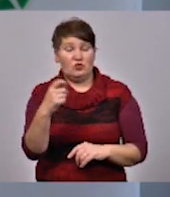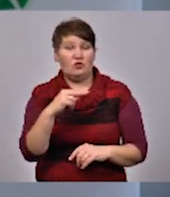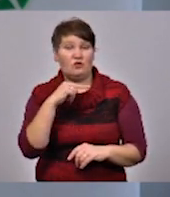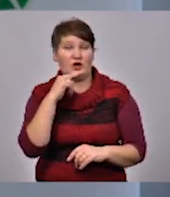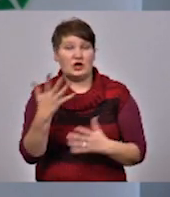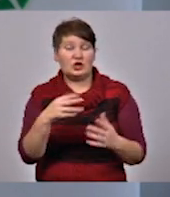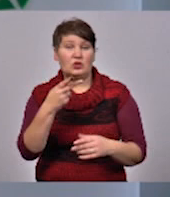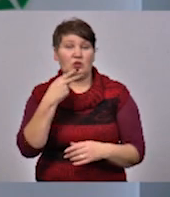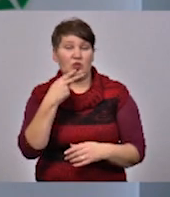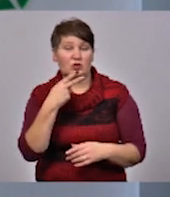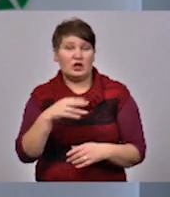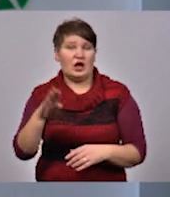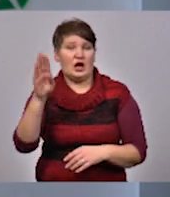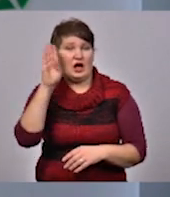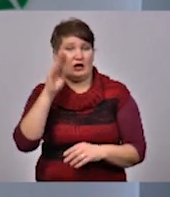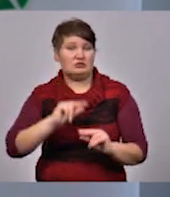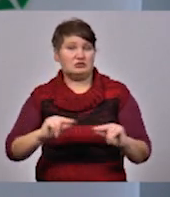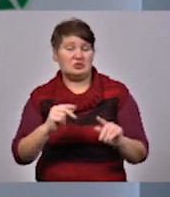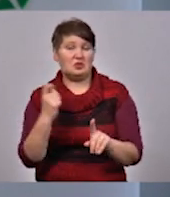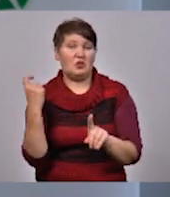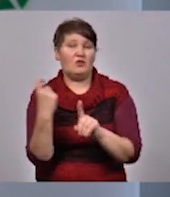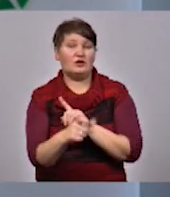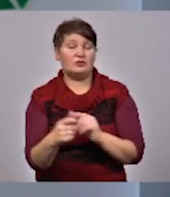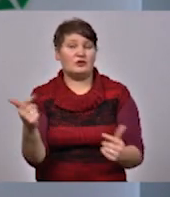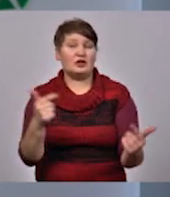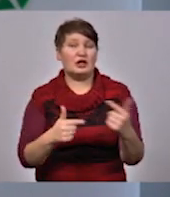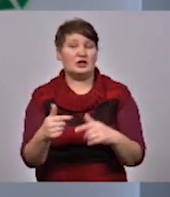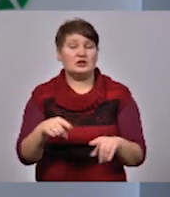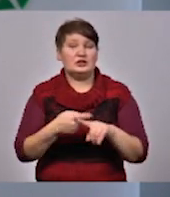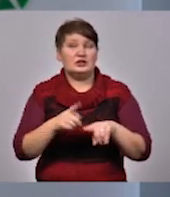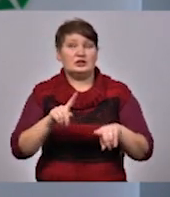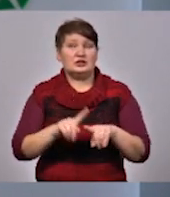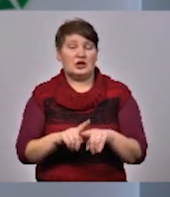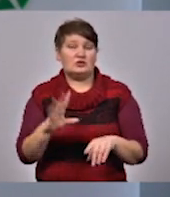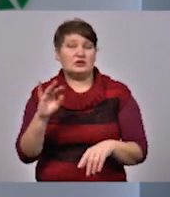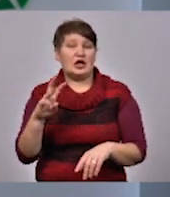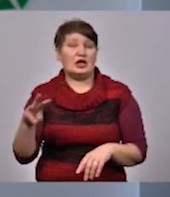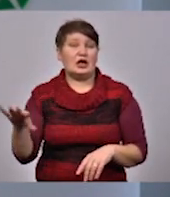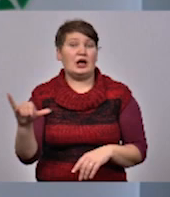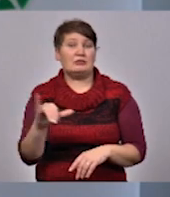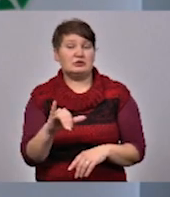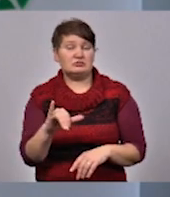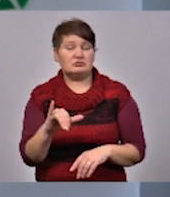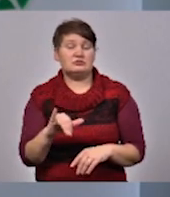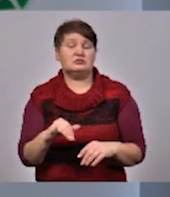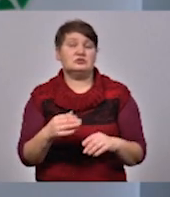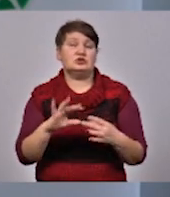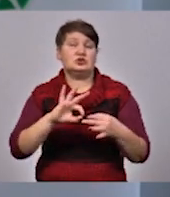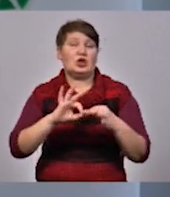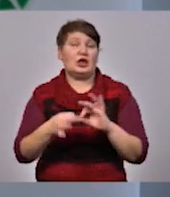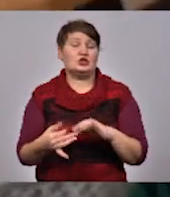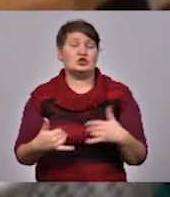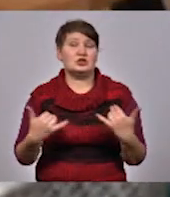відповідь почав лаятися. Відео про це оприлюднили у спільноті «Франківський» у Інстаграмі. Докладніше про це в сюжеті Олександра